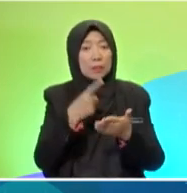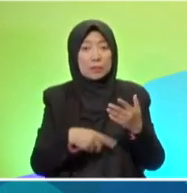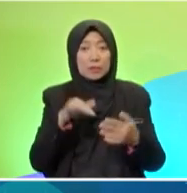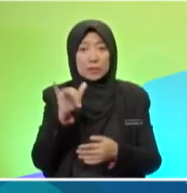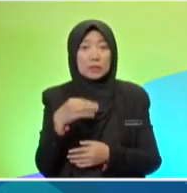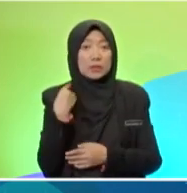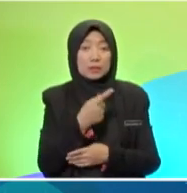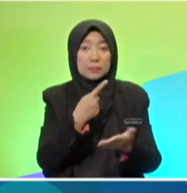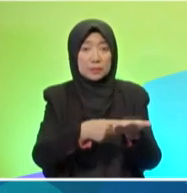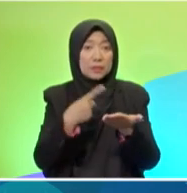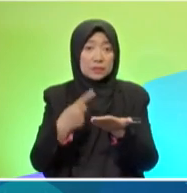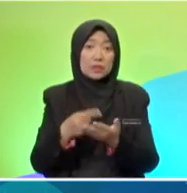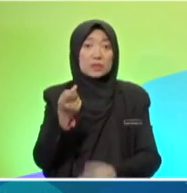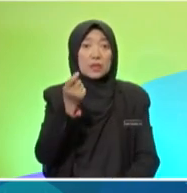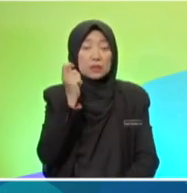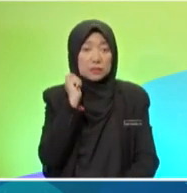bincangkan tadi jadi